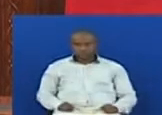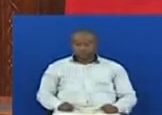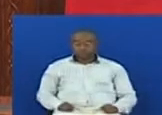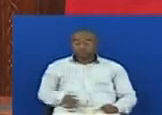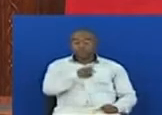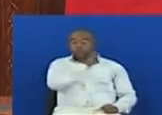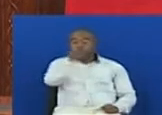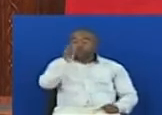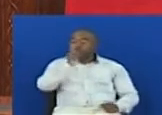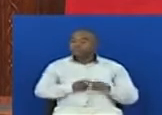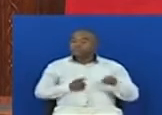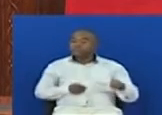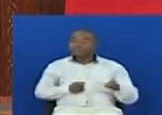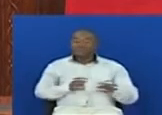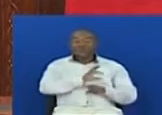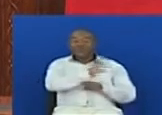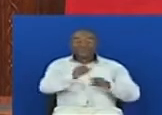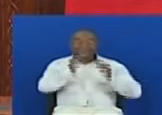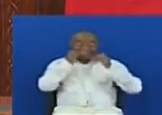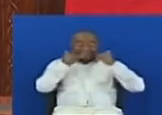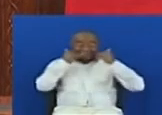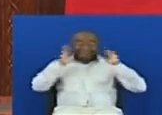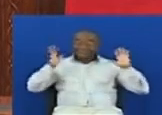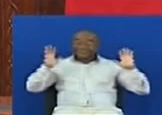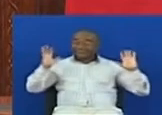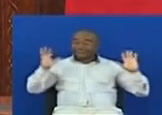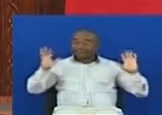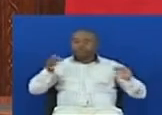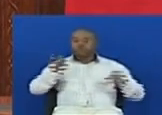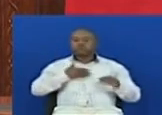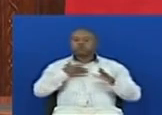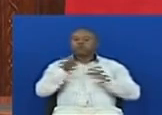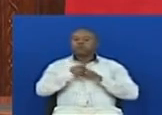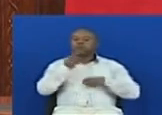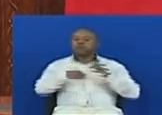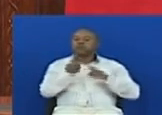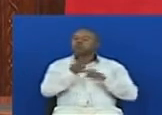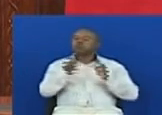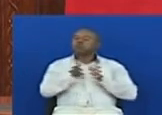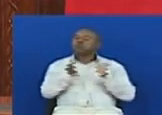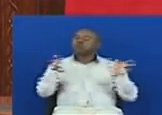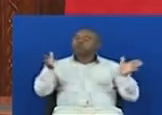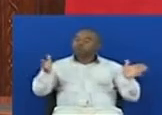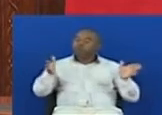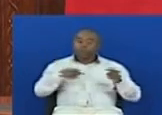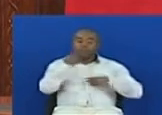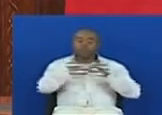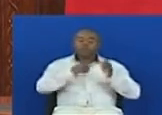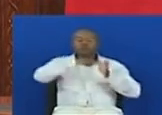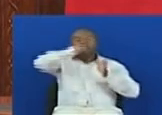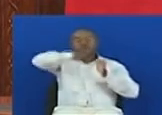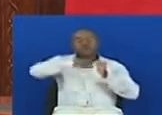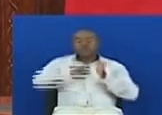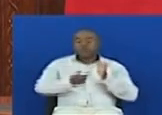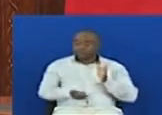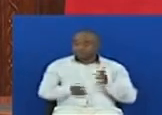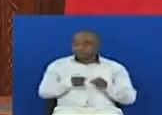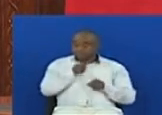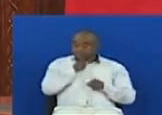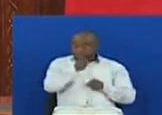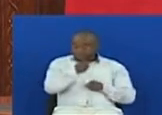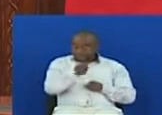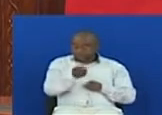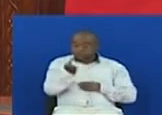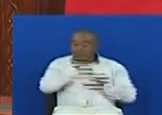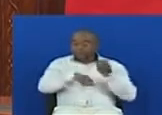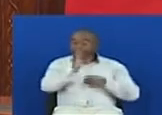Wanalindi wametoka pale wamefurahi, tunataka kupata mradi wa kwanza mkubwa wa maendeleo ya viwanda ambayo italetuletea ajira